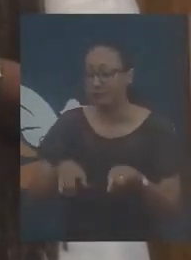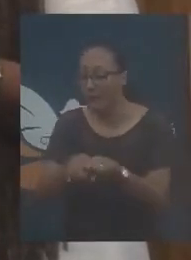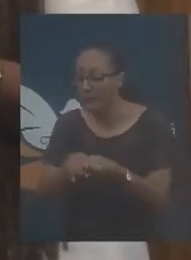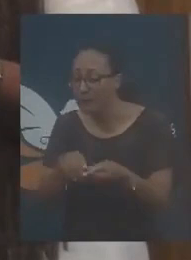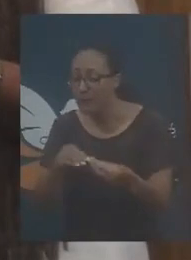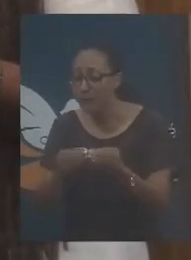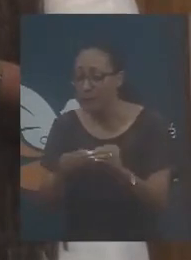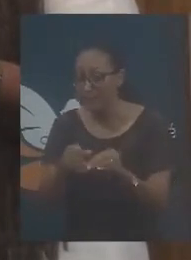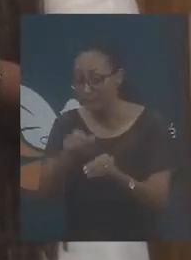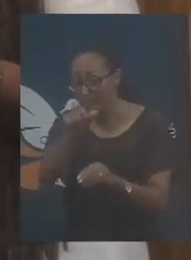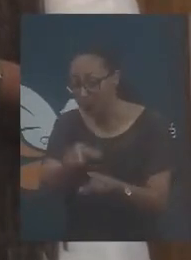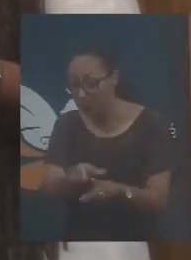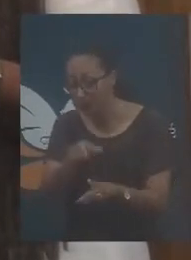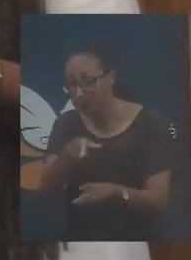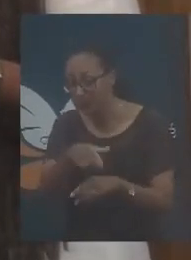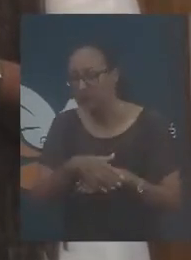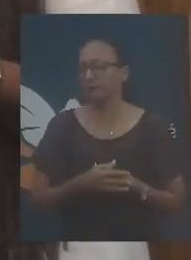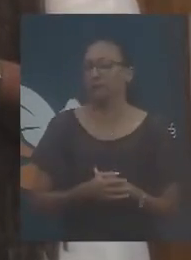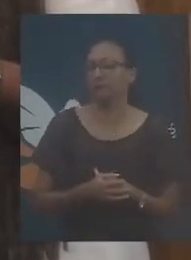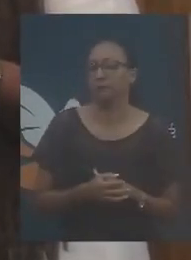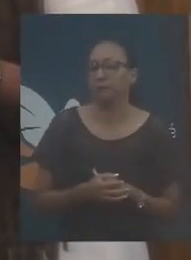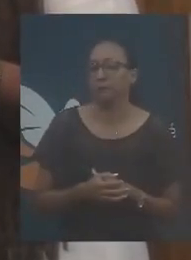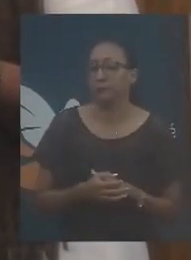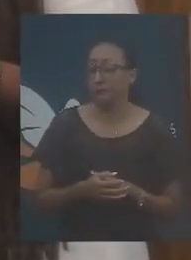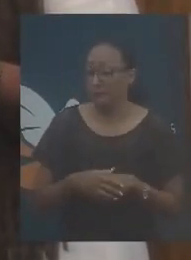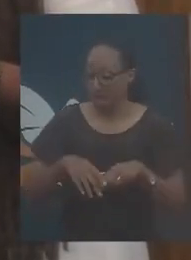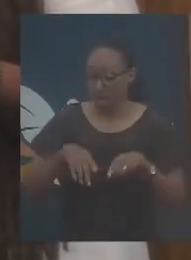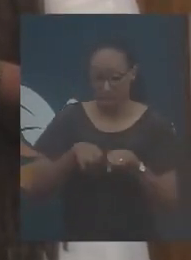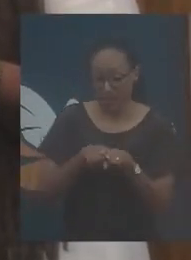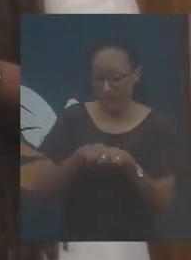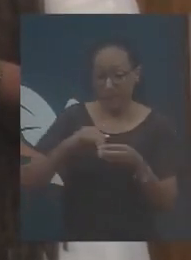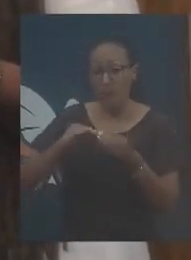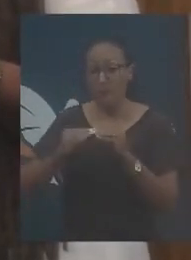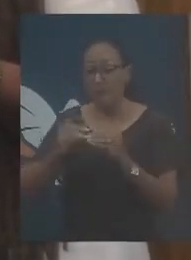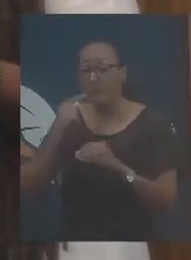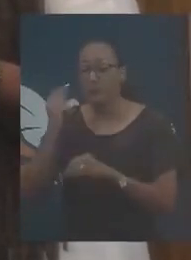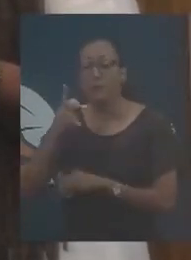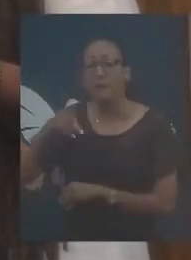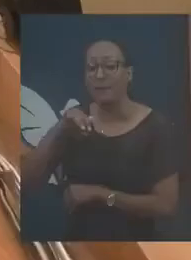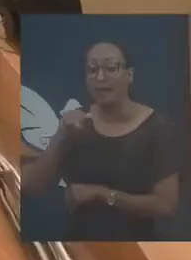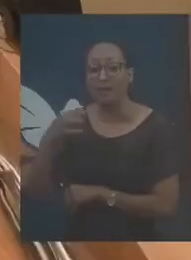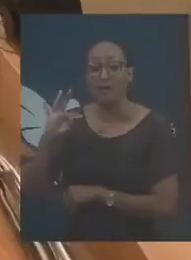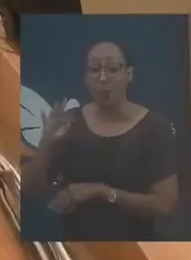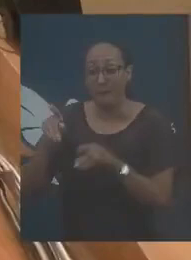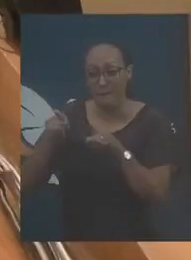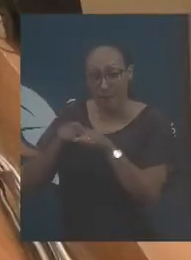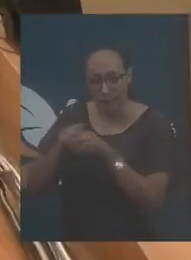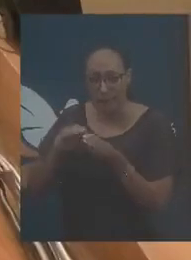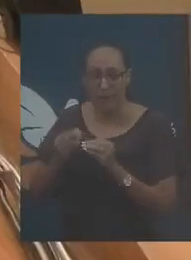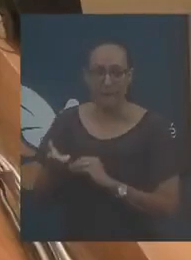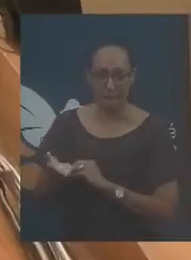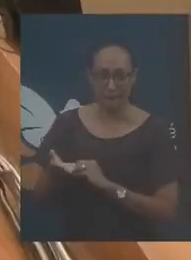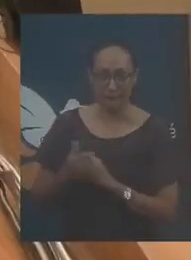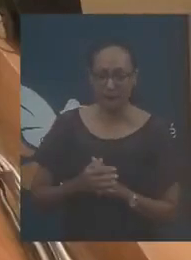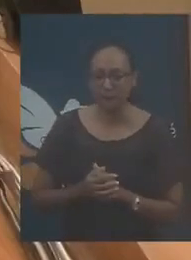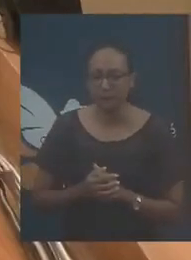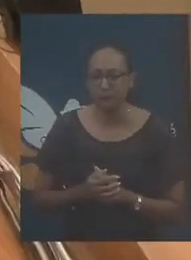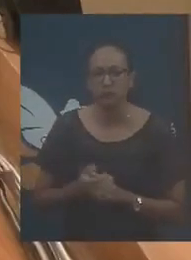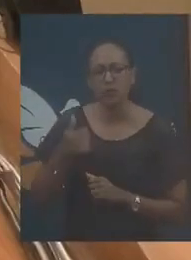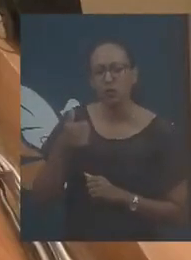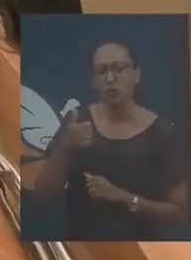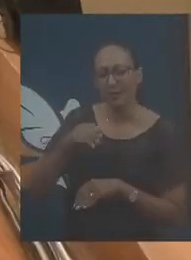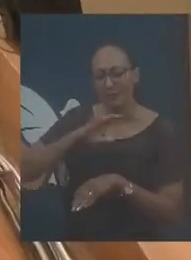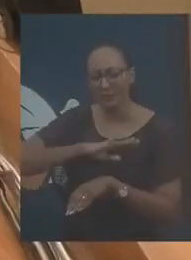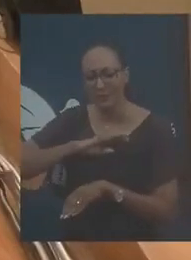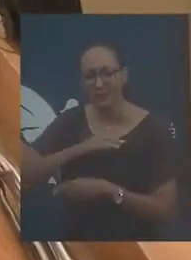ce monsieur, c'est le problème qu'Hervé Pinto rencontre. Hervé Pinto rencontre un problème qu'il a essayé de gérer parce que